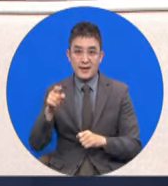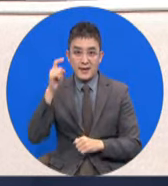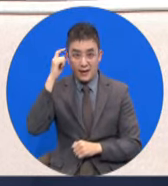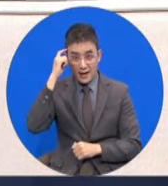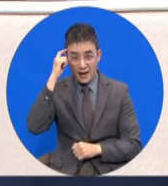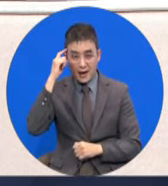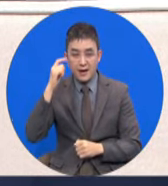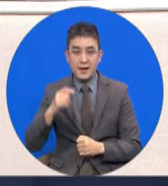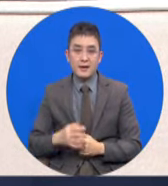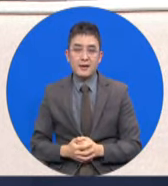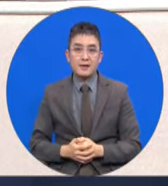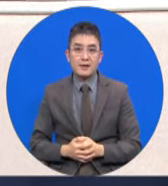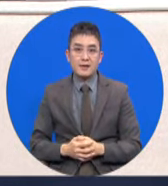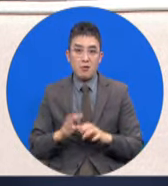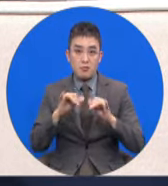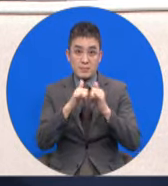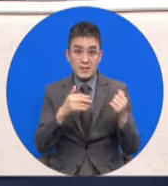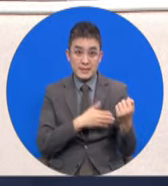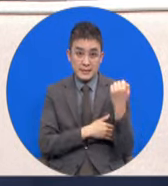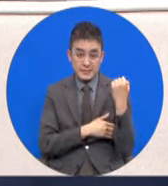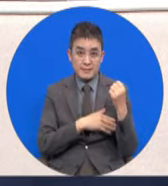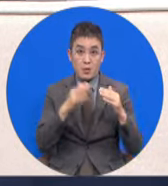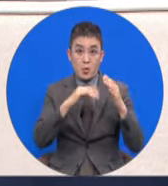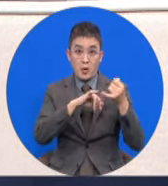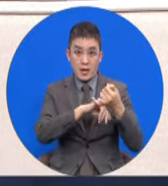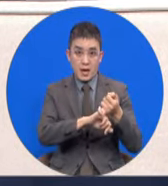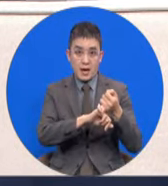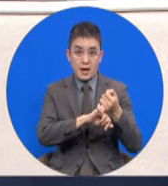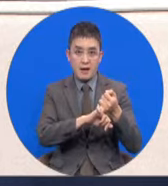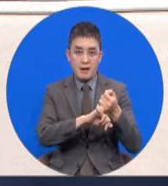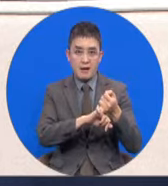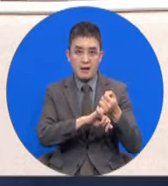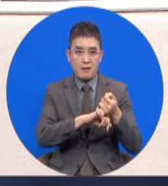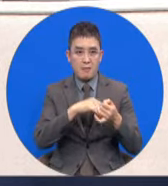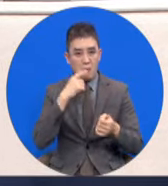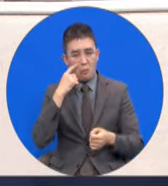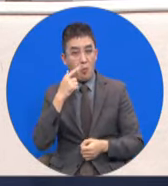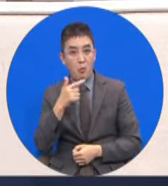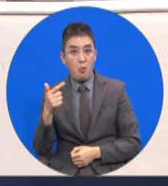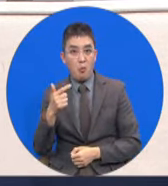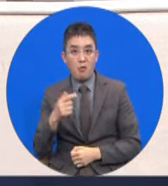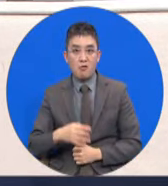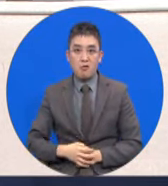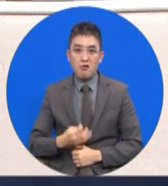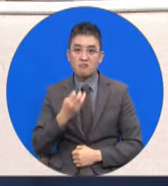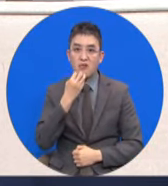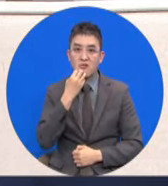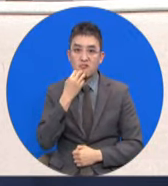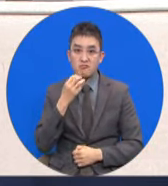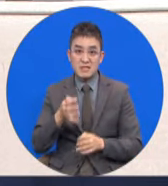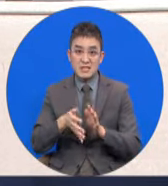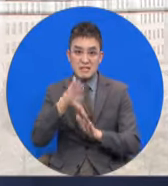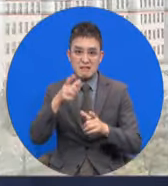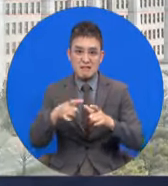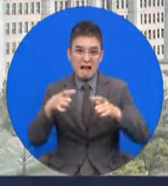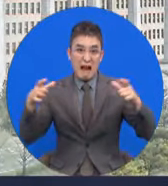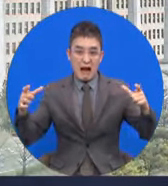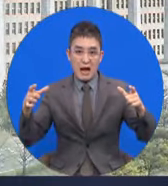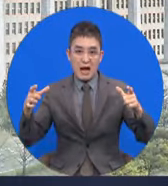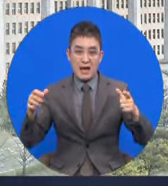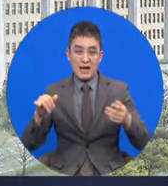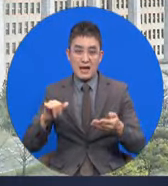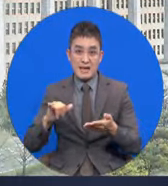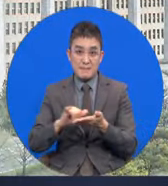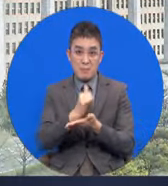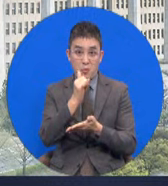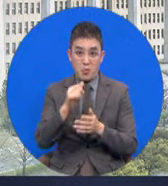되고요. 그다음에 이제 국민의힘의 공약은 굵직굵직해요. 그러니까 서울을 메가시티로 만들겠다. 김포 같은 그